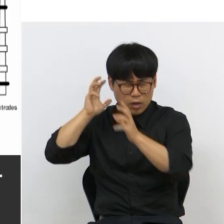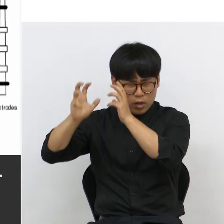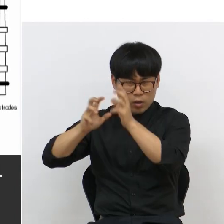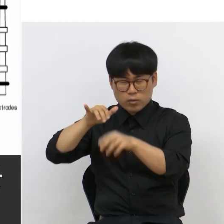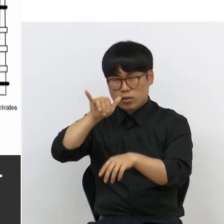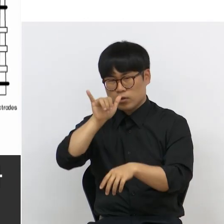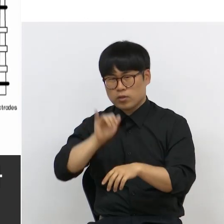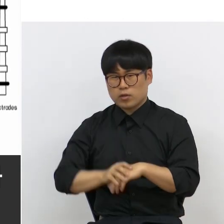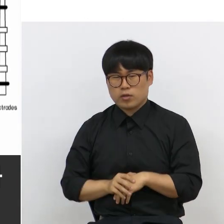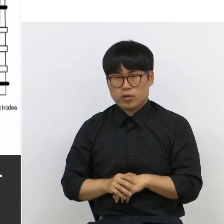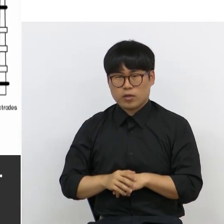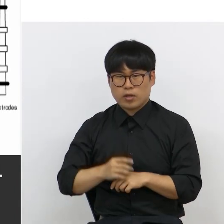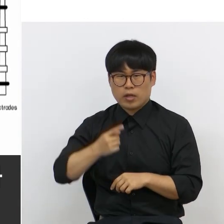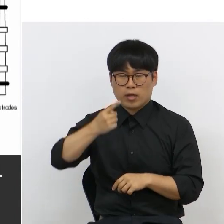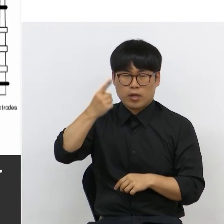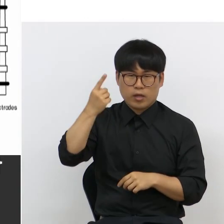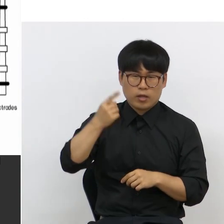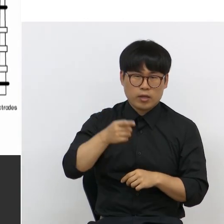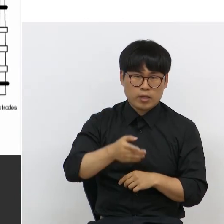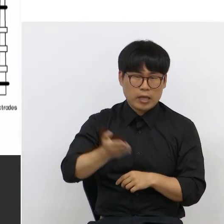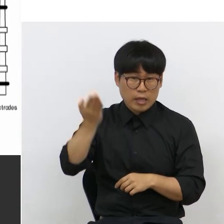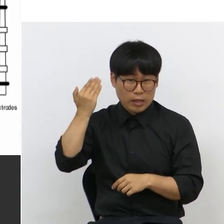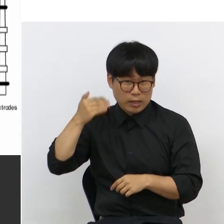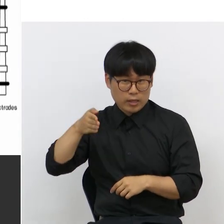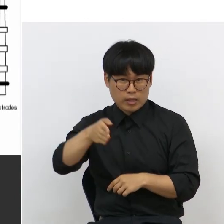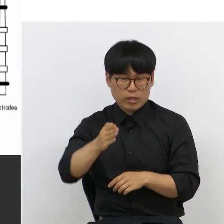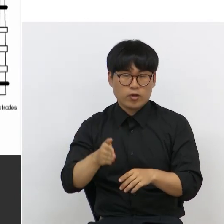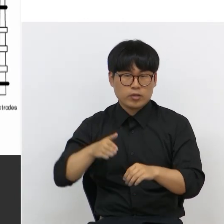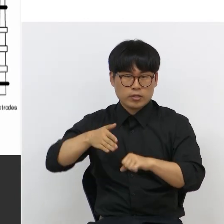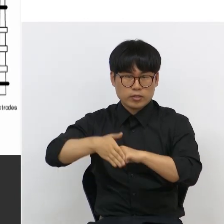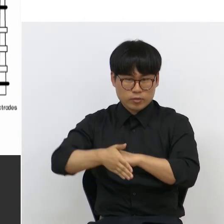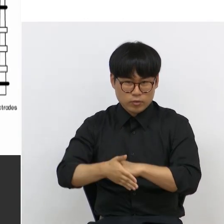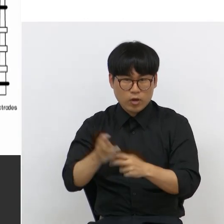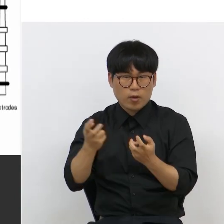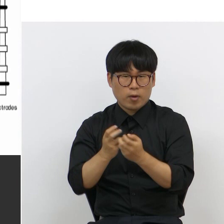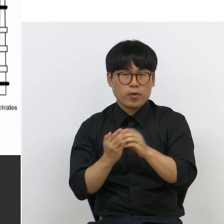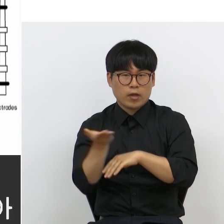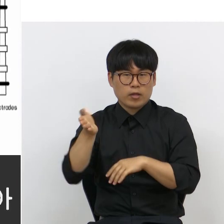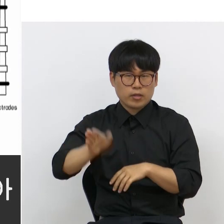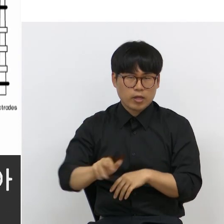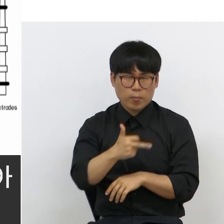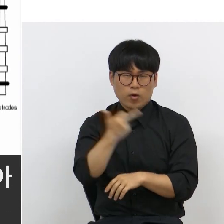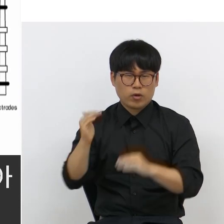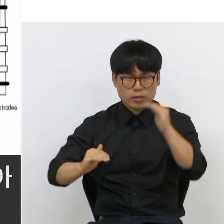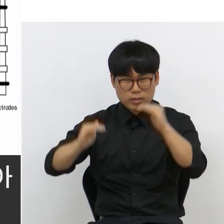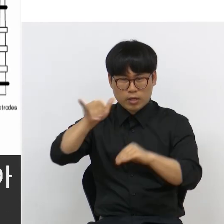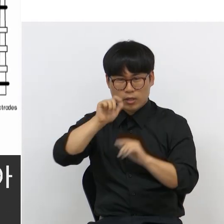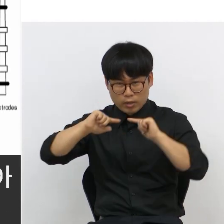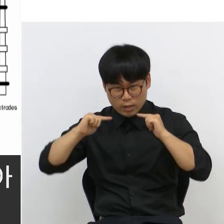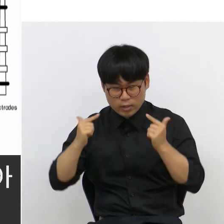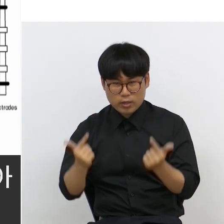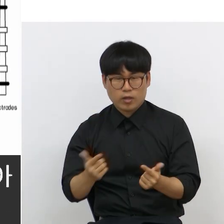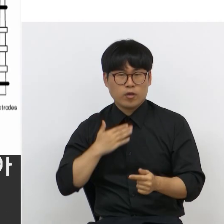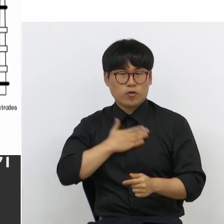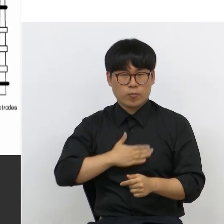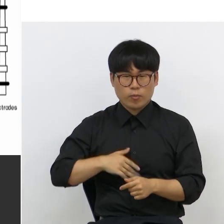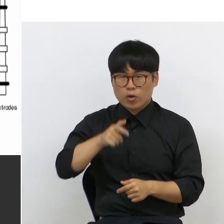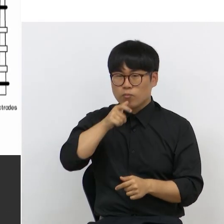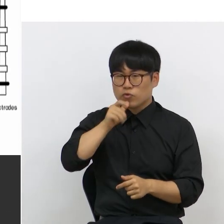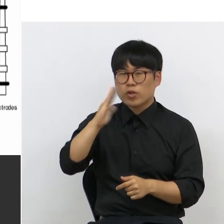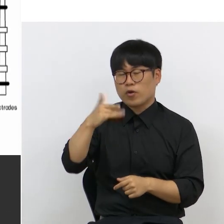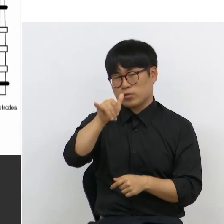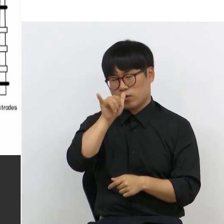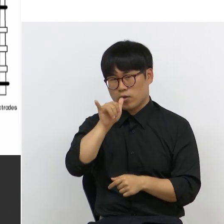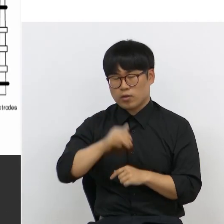그래도 1991년에 나온 이런 방법 이후에 아주 큰 차이가 있지는 않습니다. 다시 말해 우리 몸은 물로 이루어져 있기